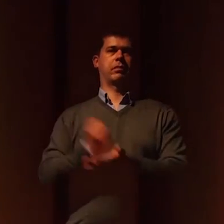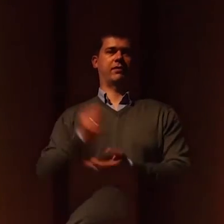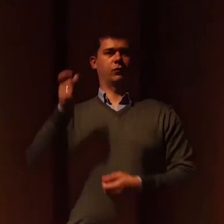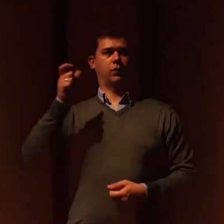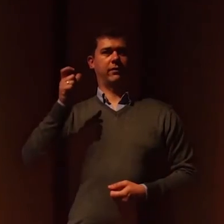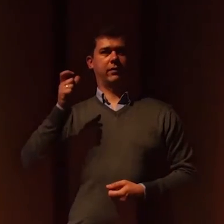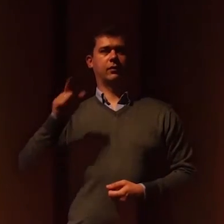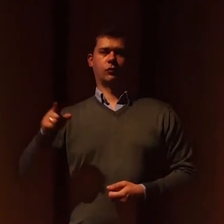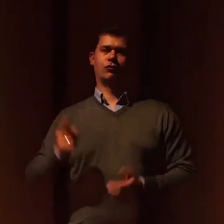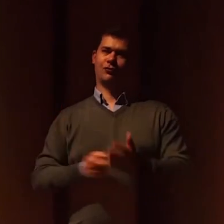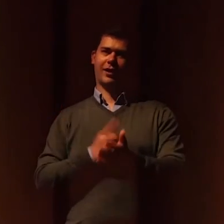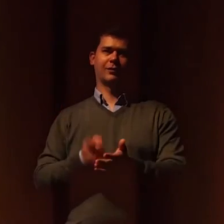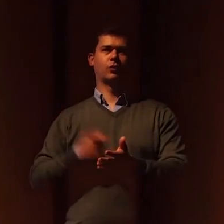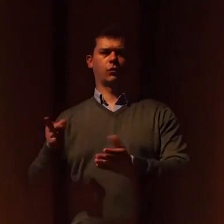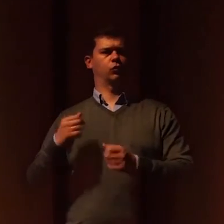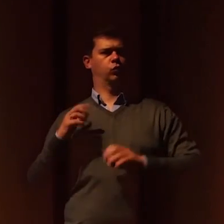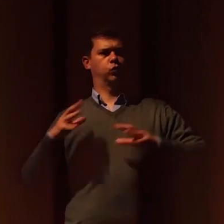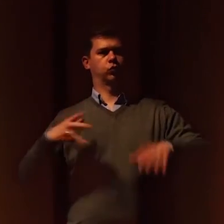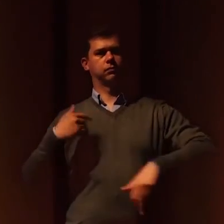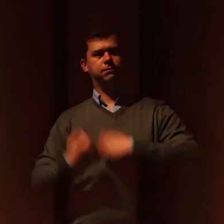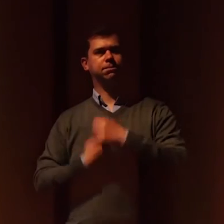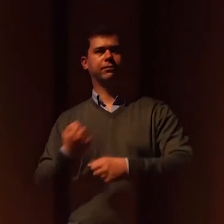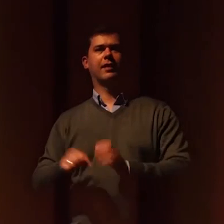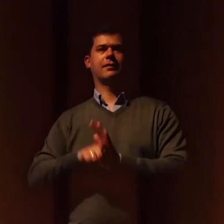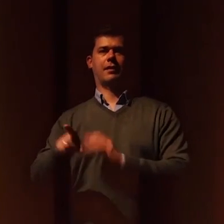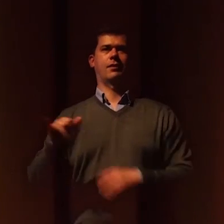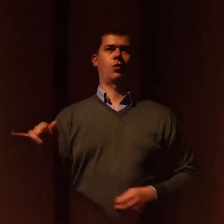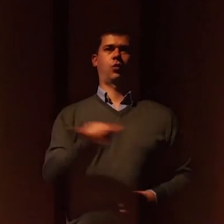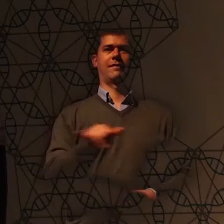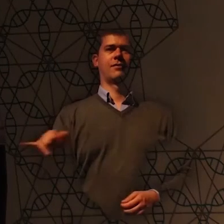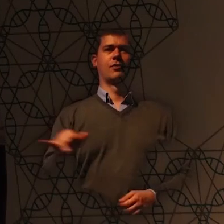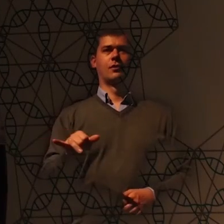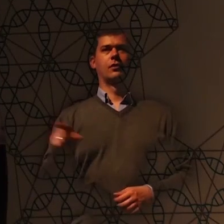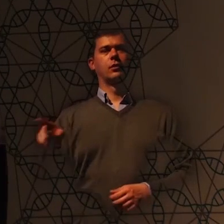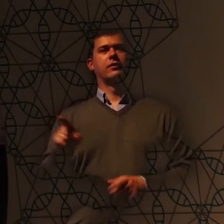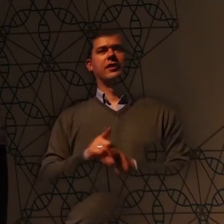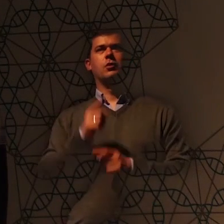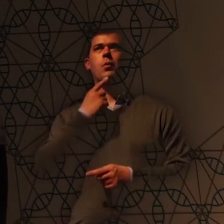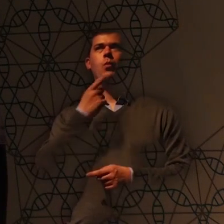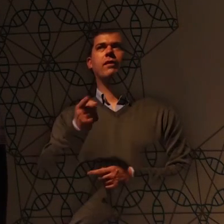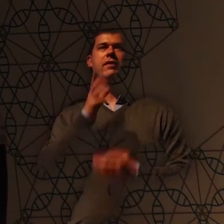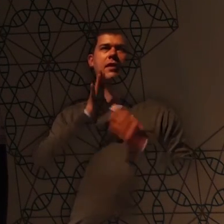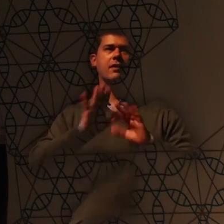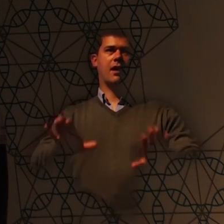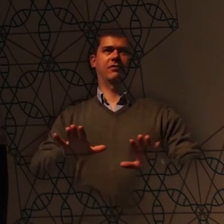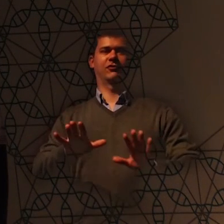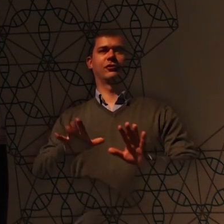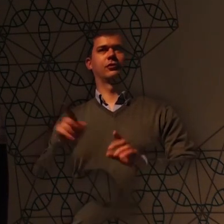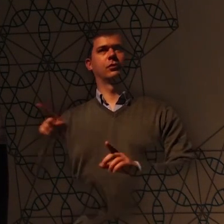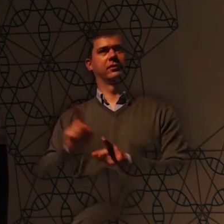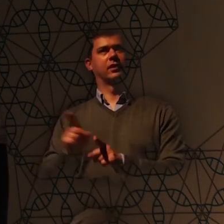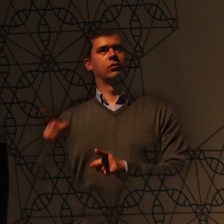to są osoby które często bardzo dużo robią właśnie dla spraw równościowych także jeżeli chodzi o mowę nienawiści one Oni często są